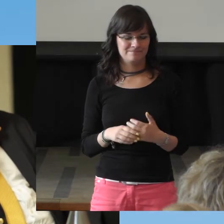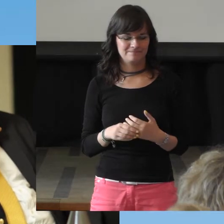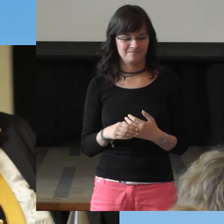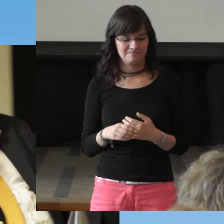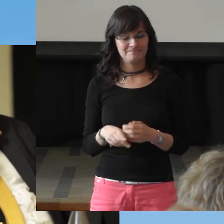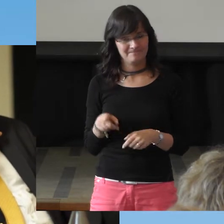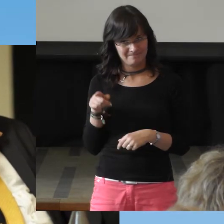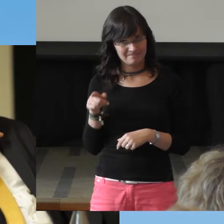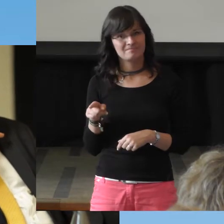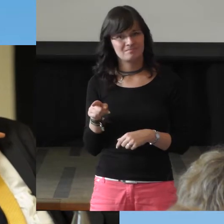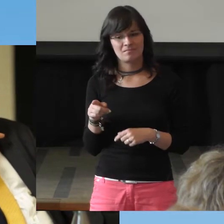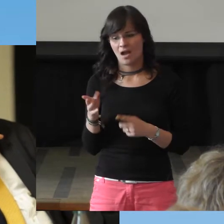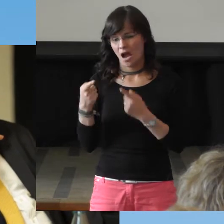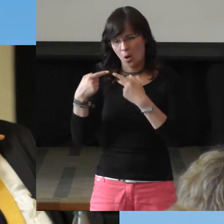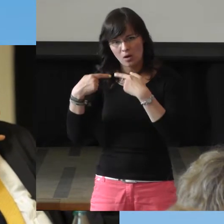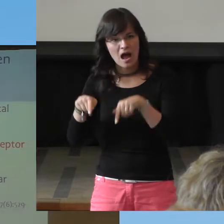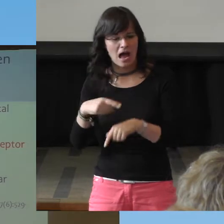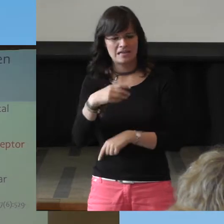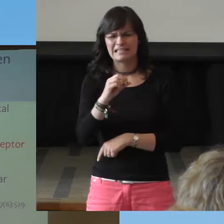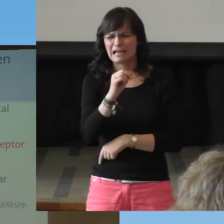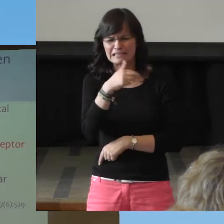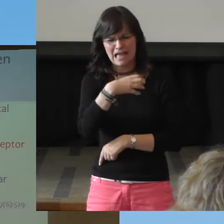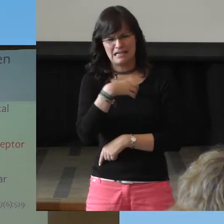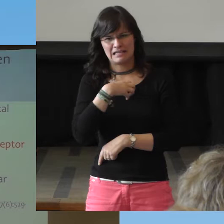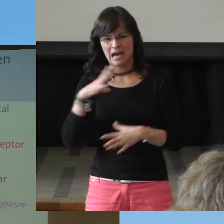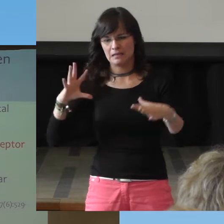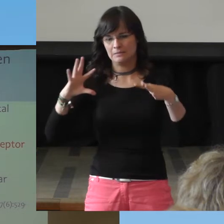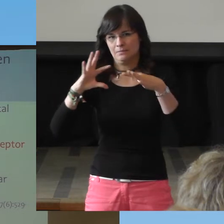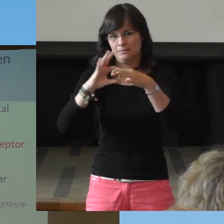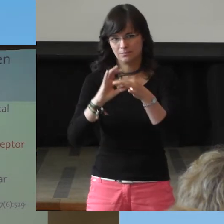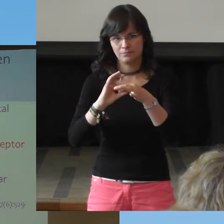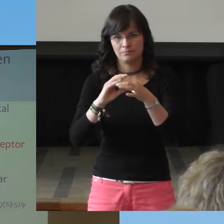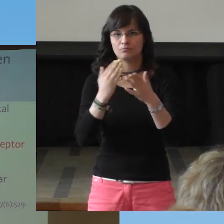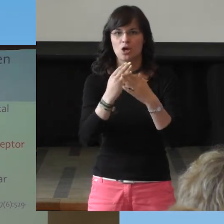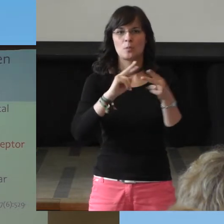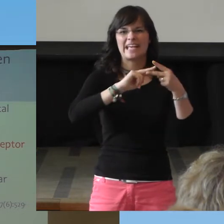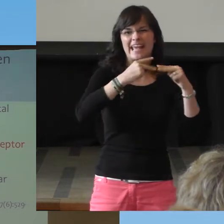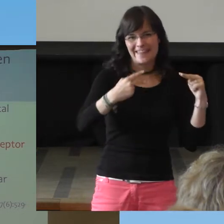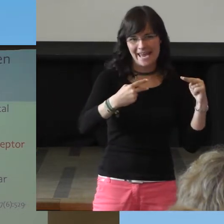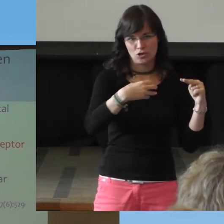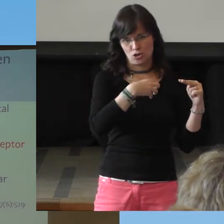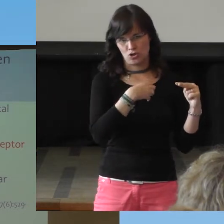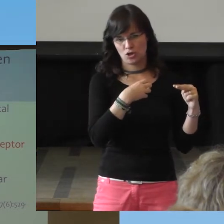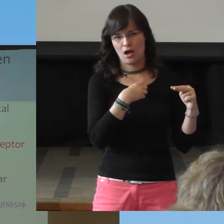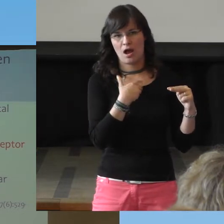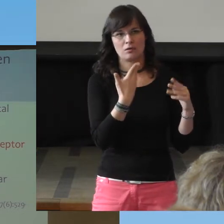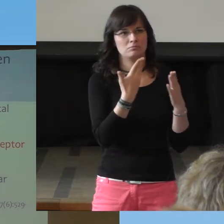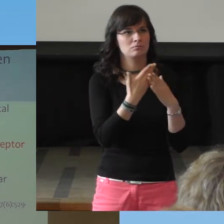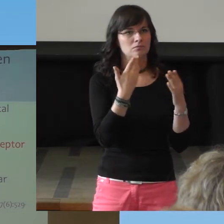RLS findet man auch bei anderen, sehr seltenen Erkrankungen, dazu gehören auch genetische Erkrankungen in Form von